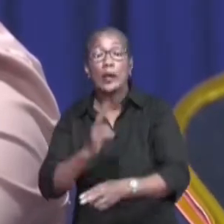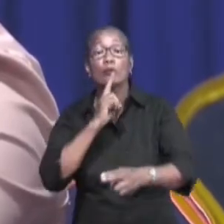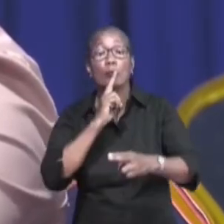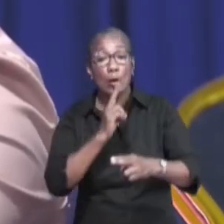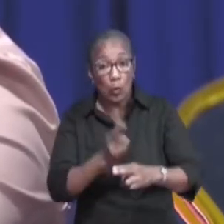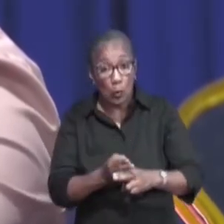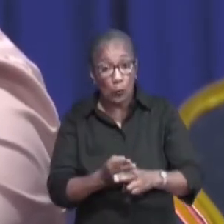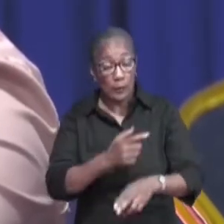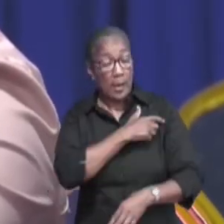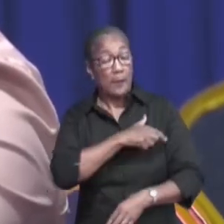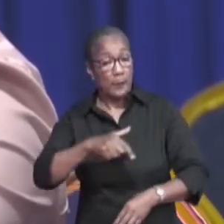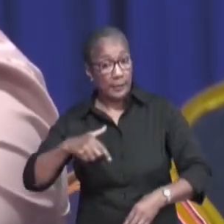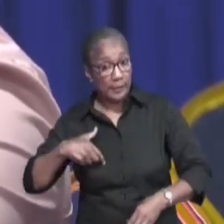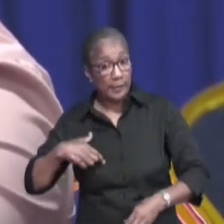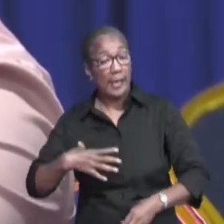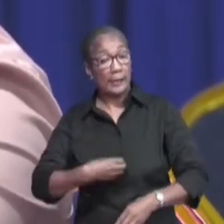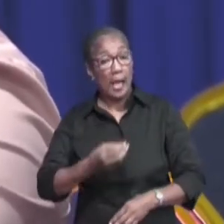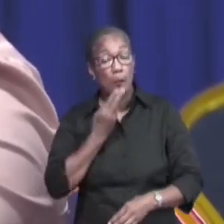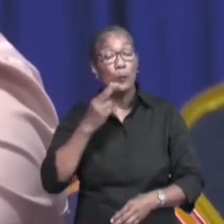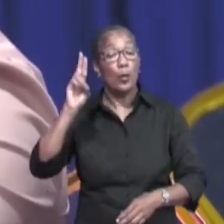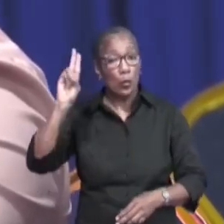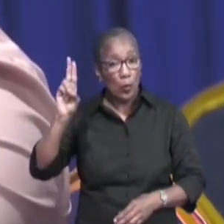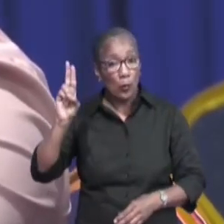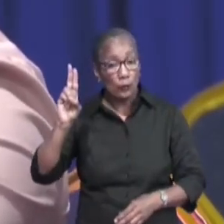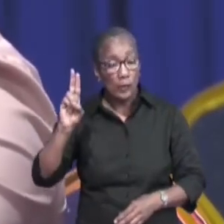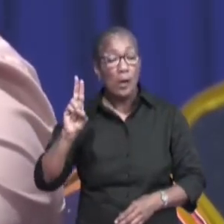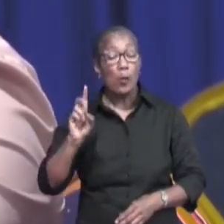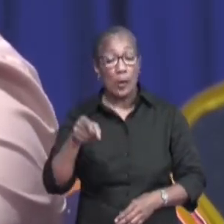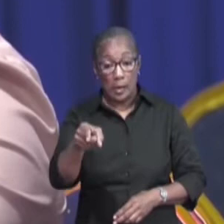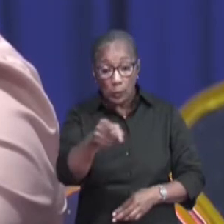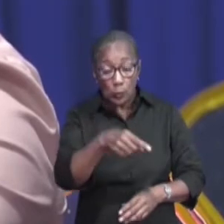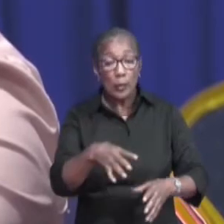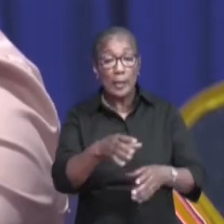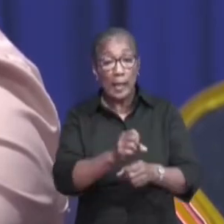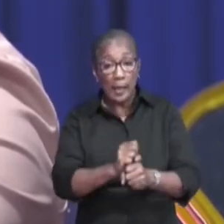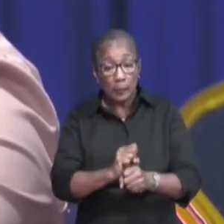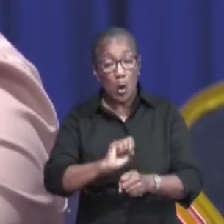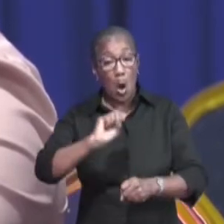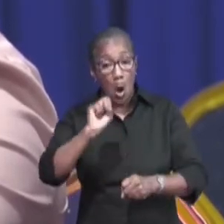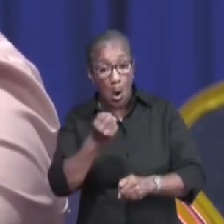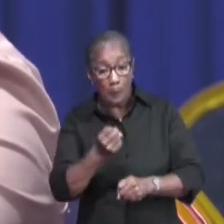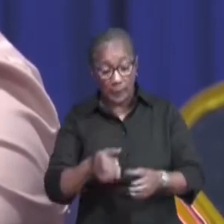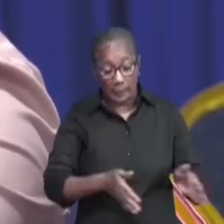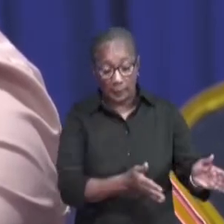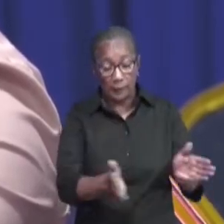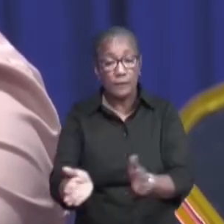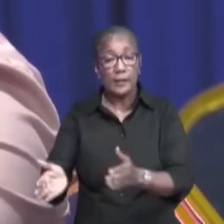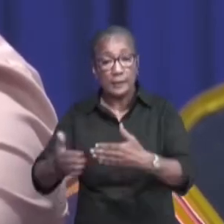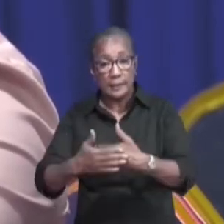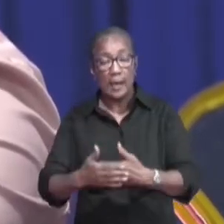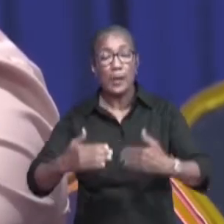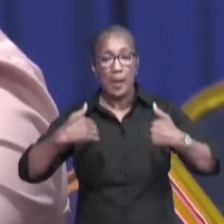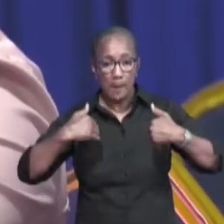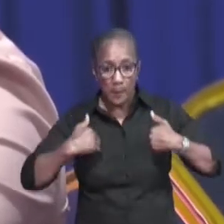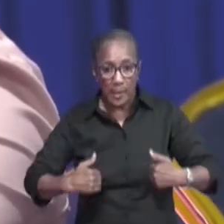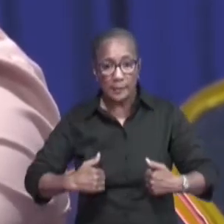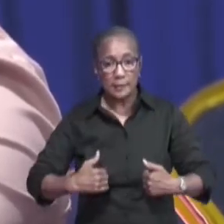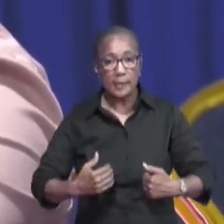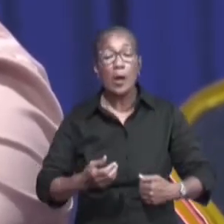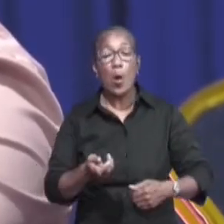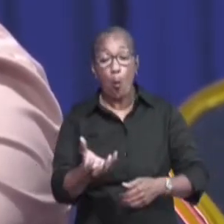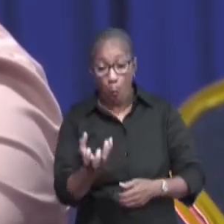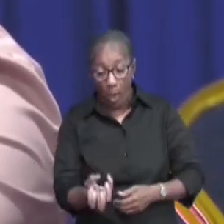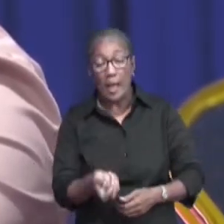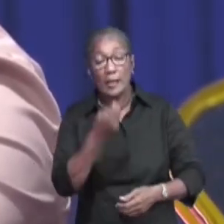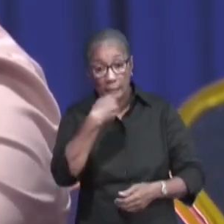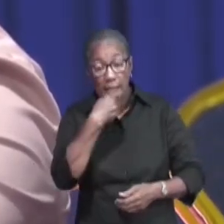gezag president pramis ding taki wosol ko tak efun tap aliba de smasai libidrape o abwa mofofunyang.